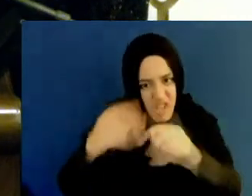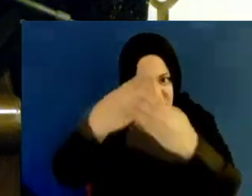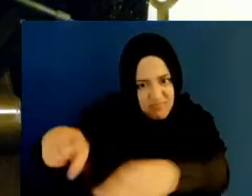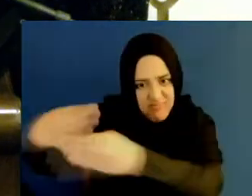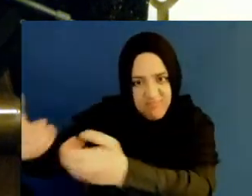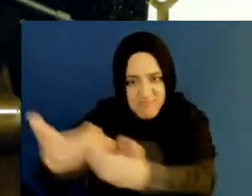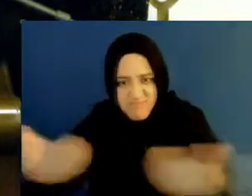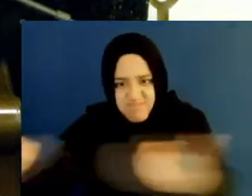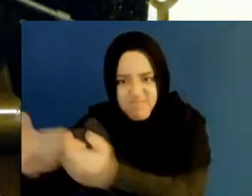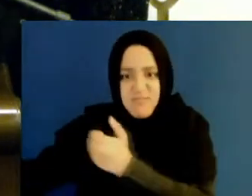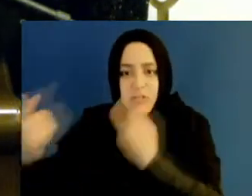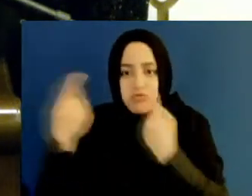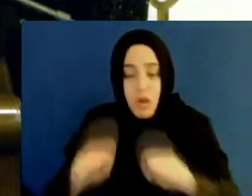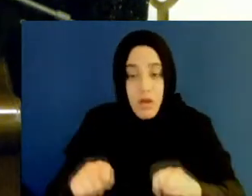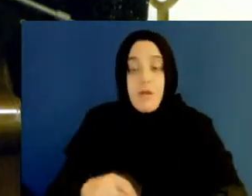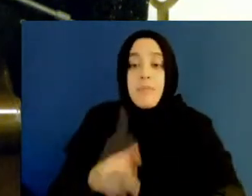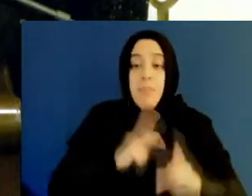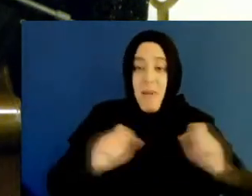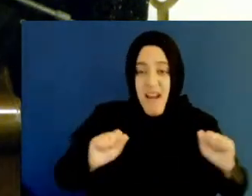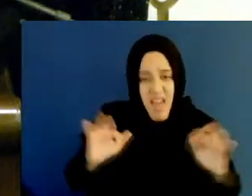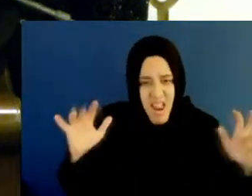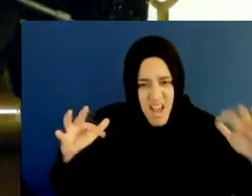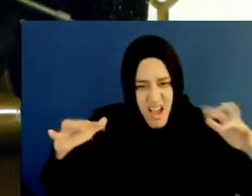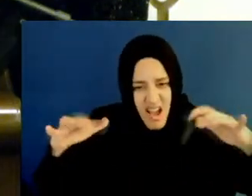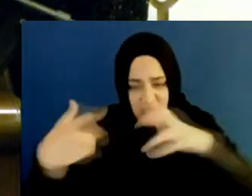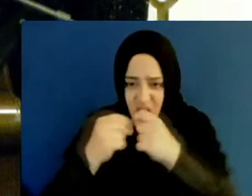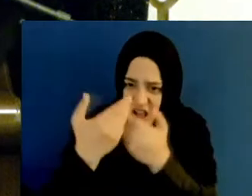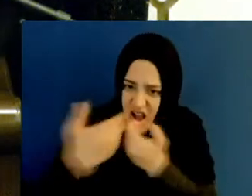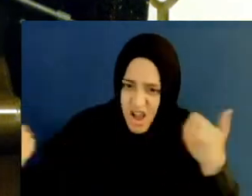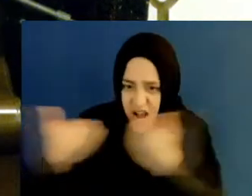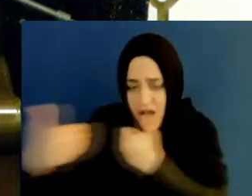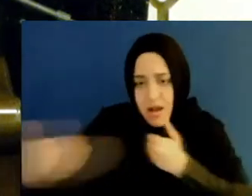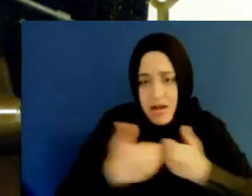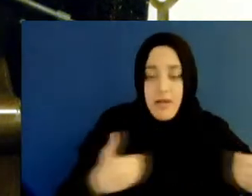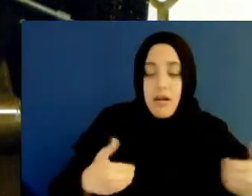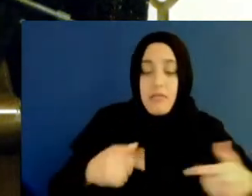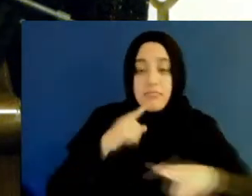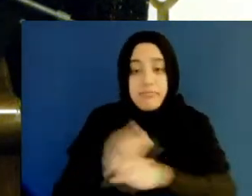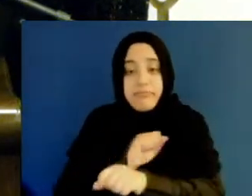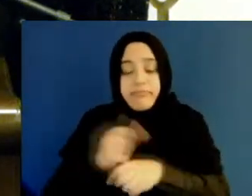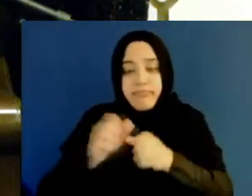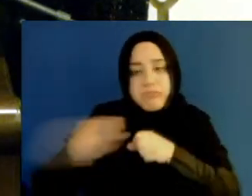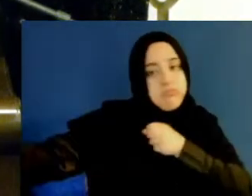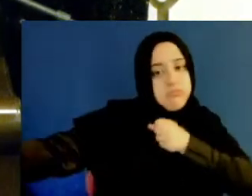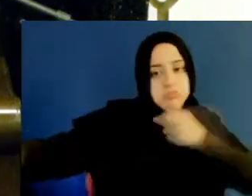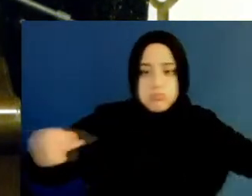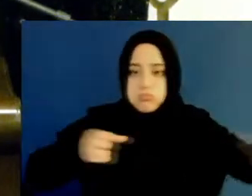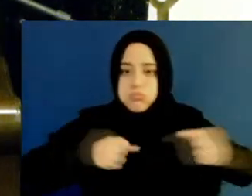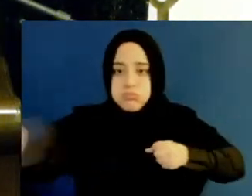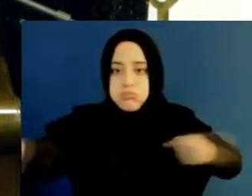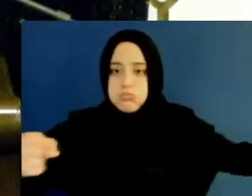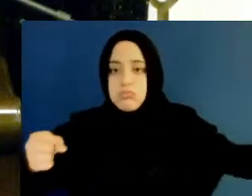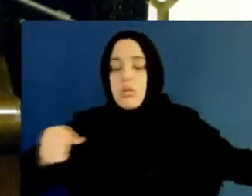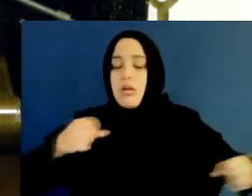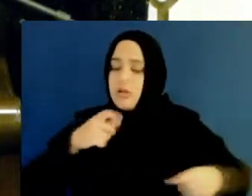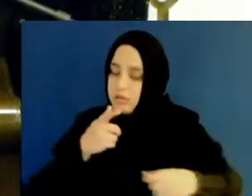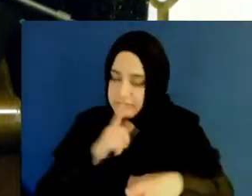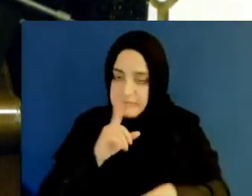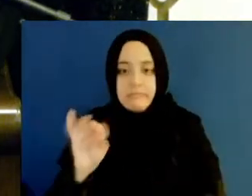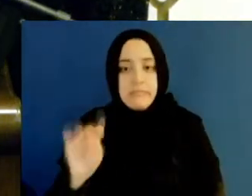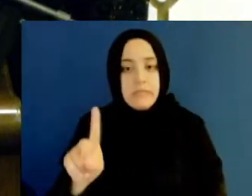courageous warriors. They ended up in four different parts of the battlefield. At-Tabari says at that point, فَنَادَ